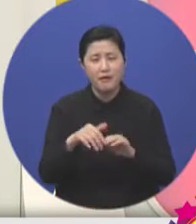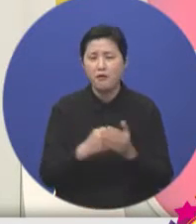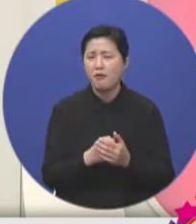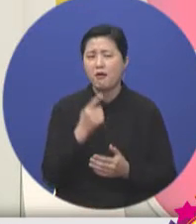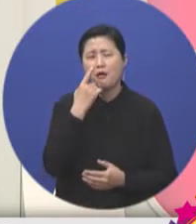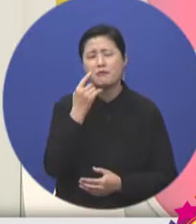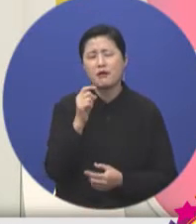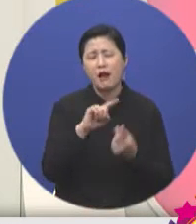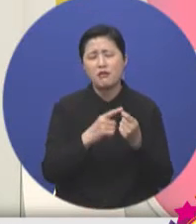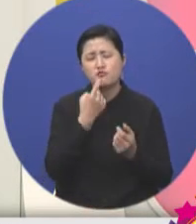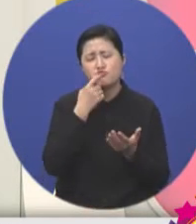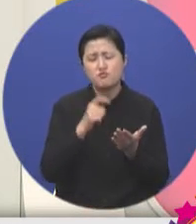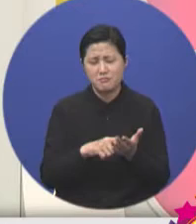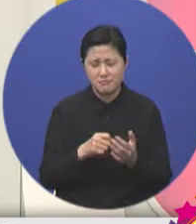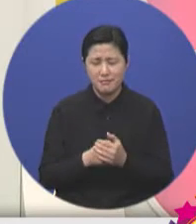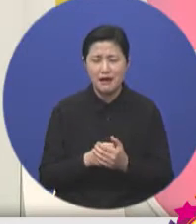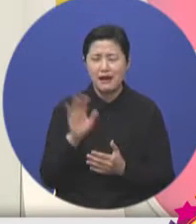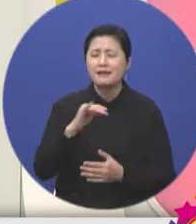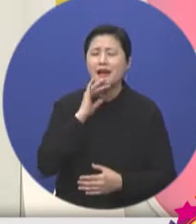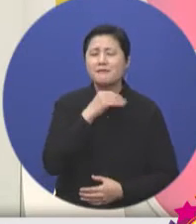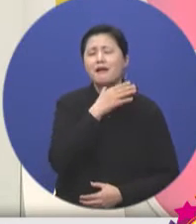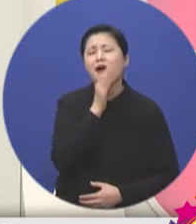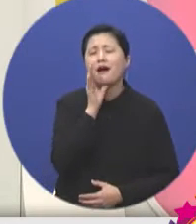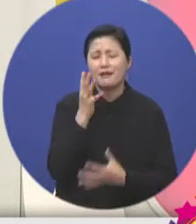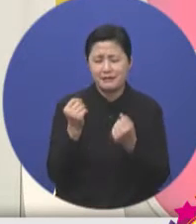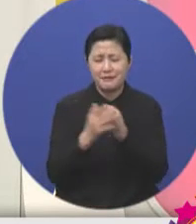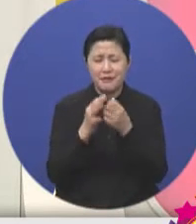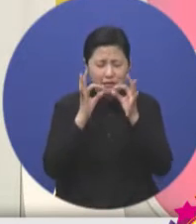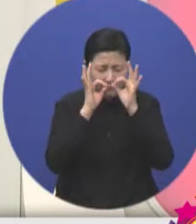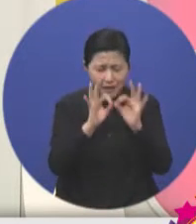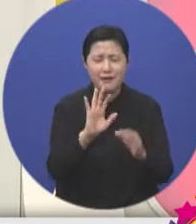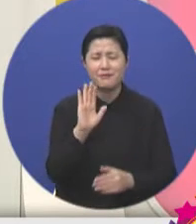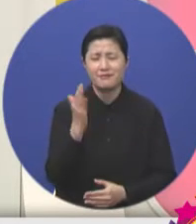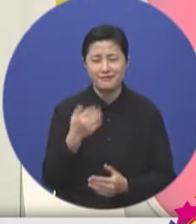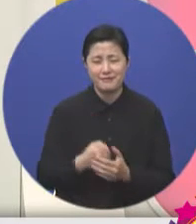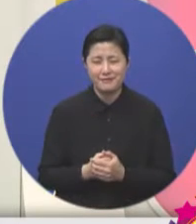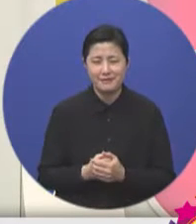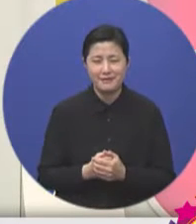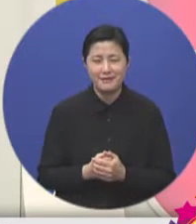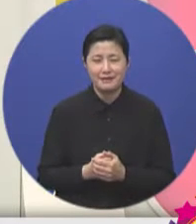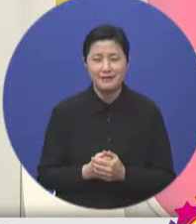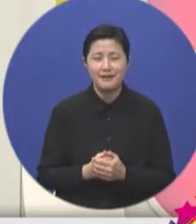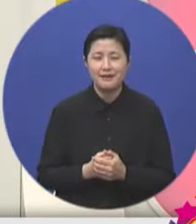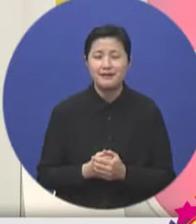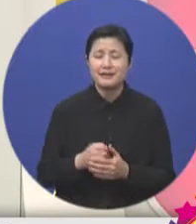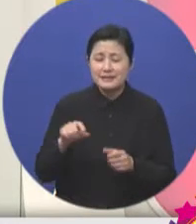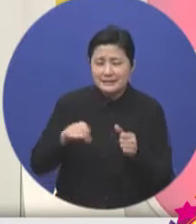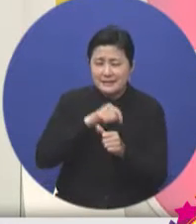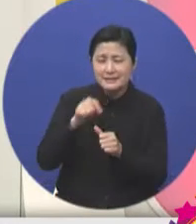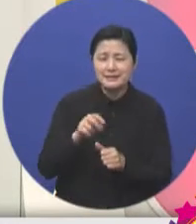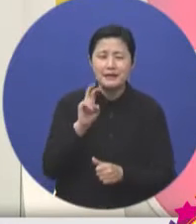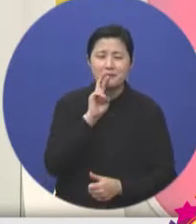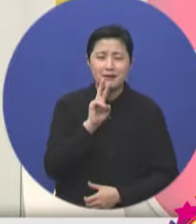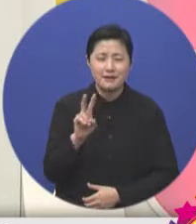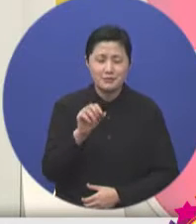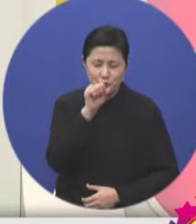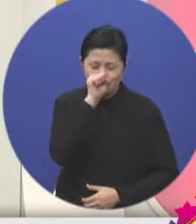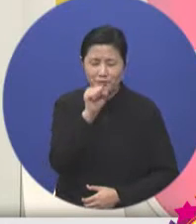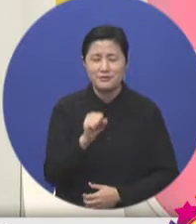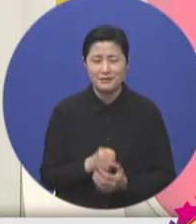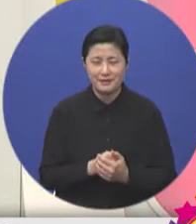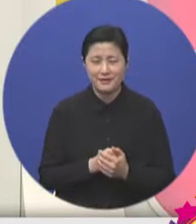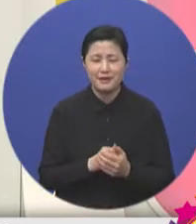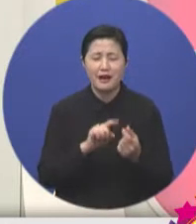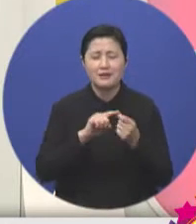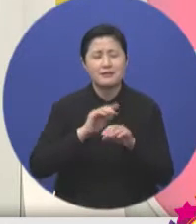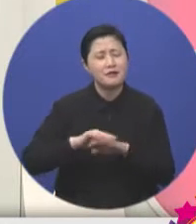쉬운데 어머니? 그런데 나이 많은 게 안 보면 몰라. 그래요? 야, 그래도 칭칭감아라도 참 좋은데 네네. 그렇죠,